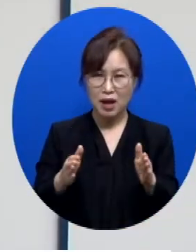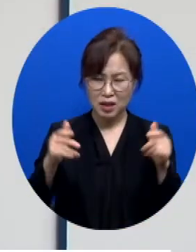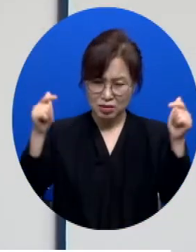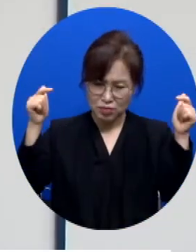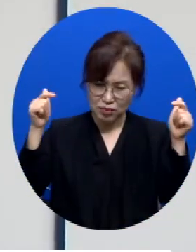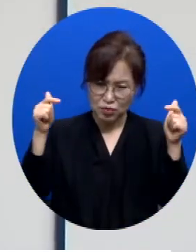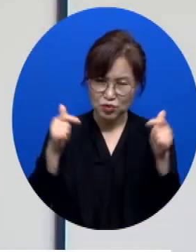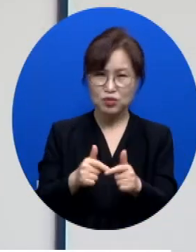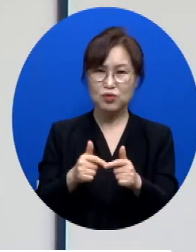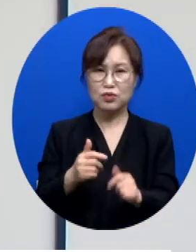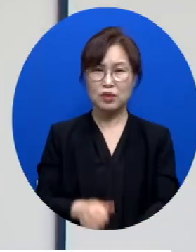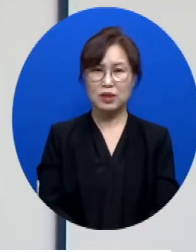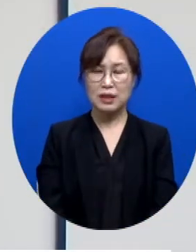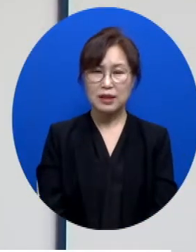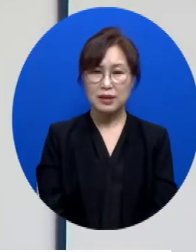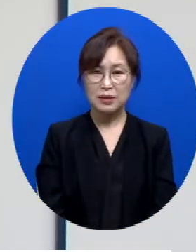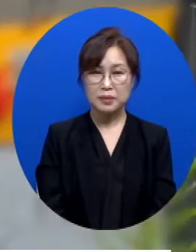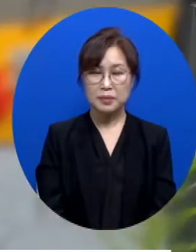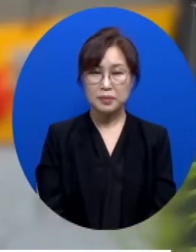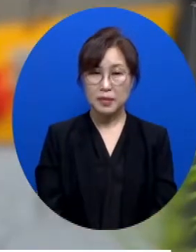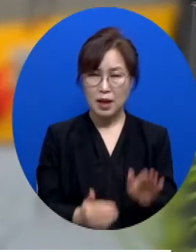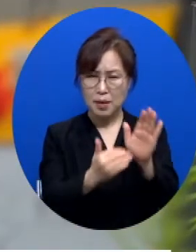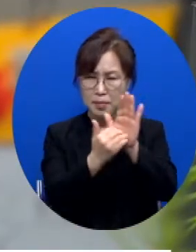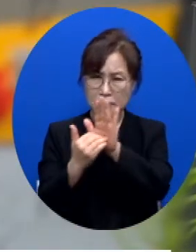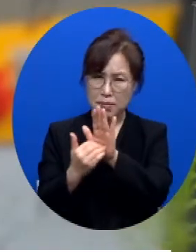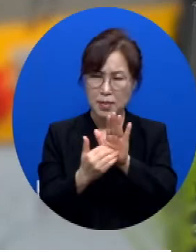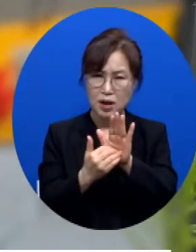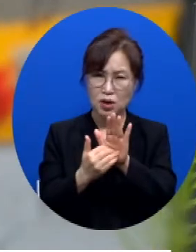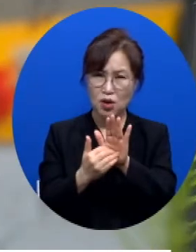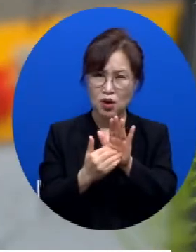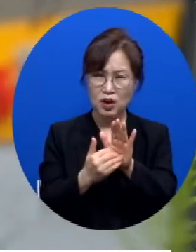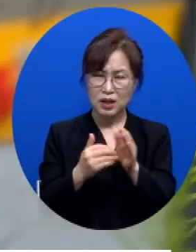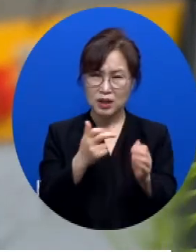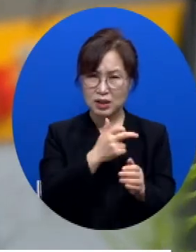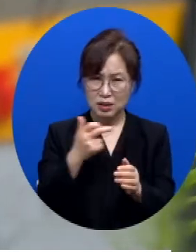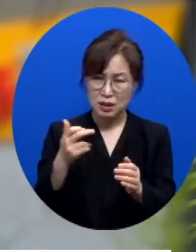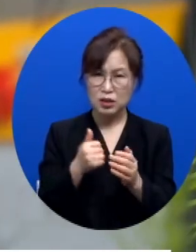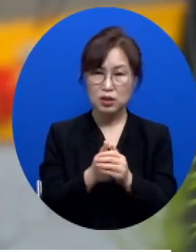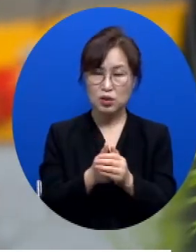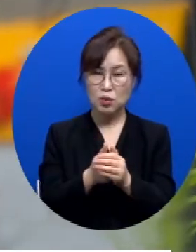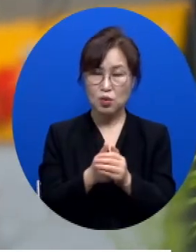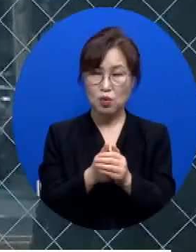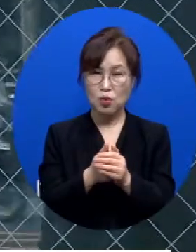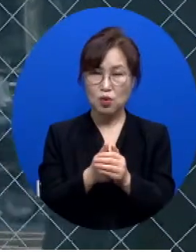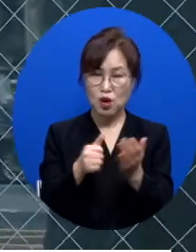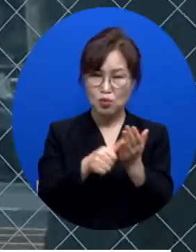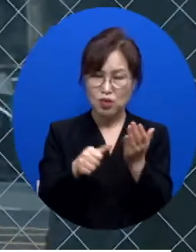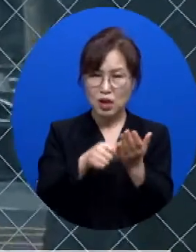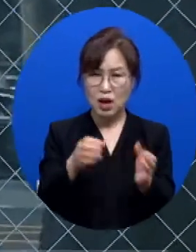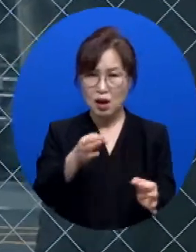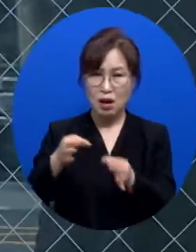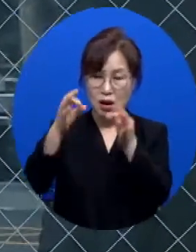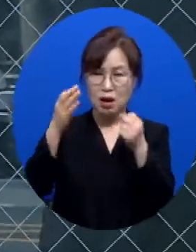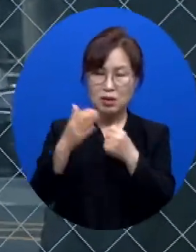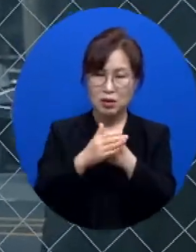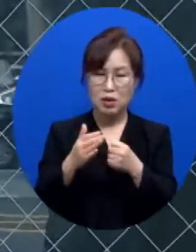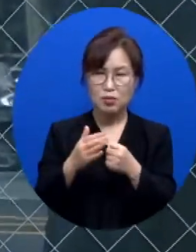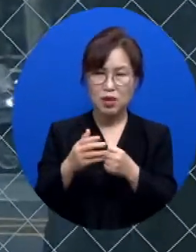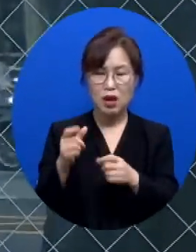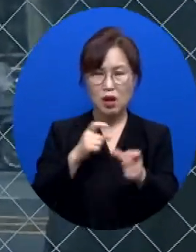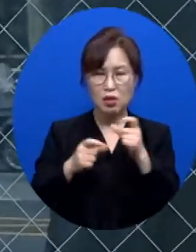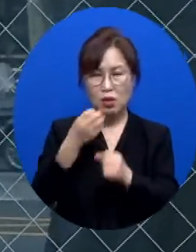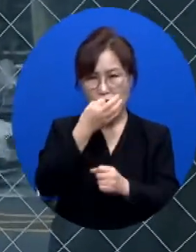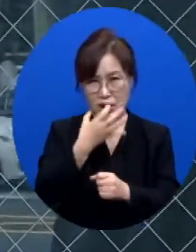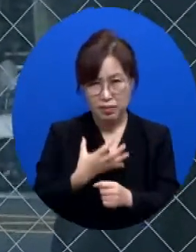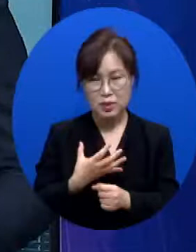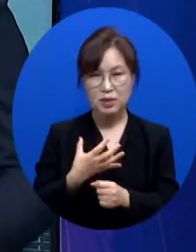기록했는데요. 중기현은 방역조치 강화와 물가 상승 등으로 자영업자 경영 여건은 더 악화할 것이라고 전망했습니다.